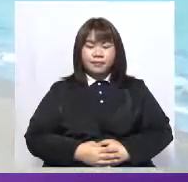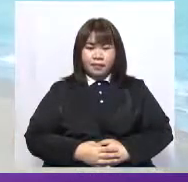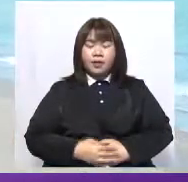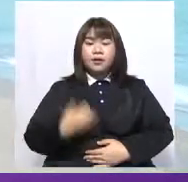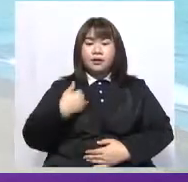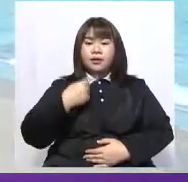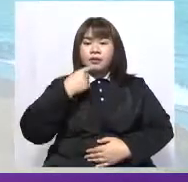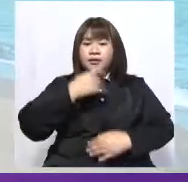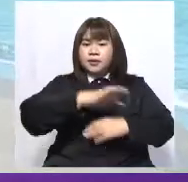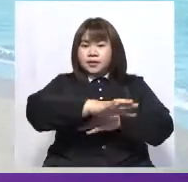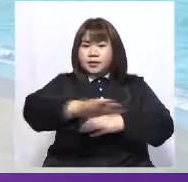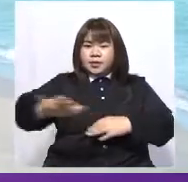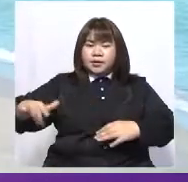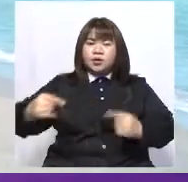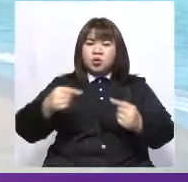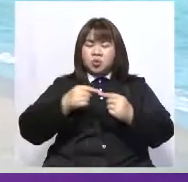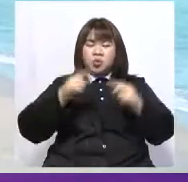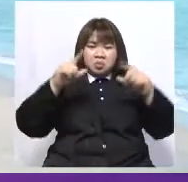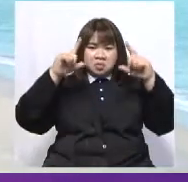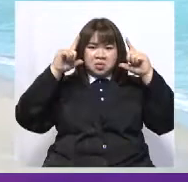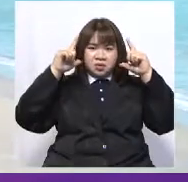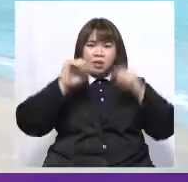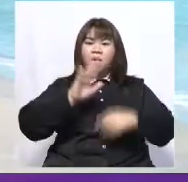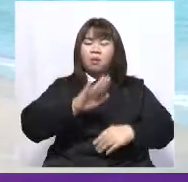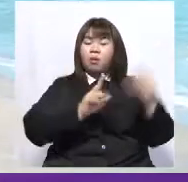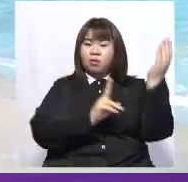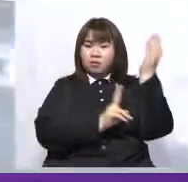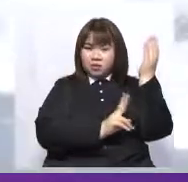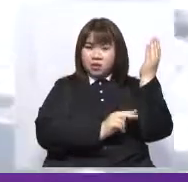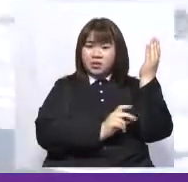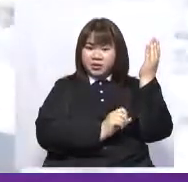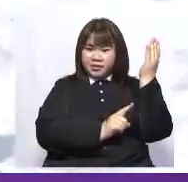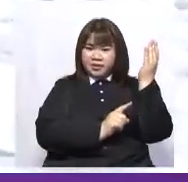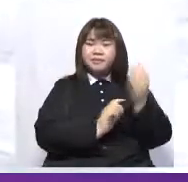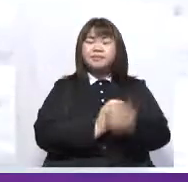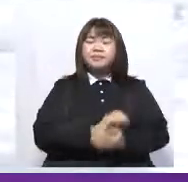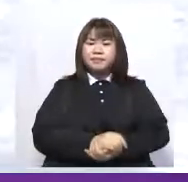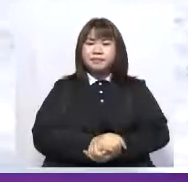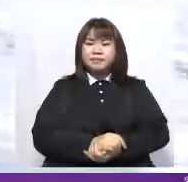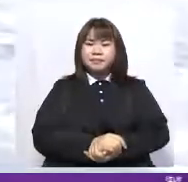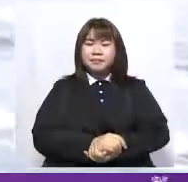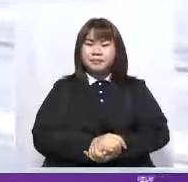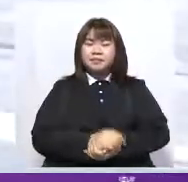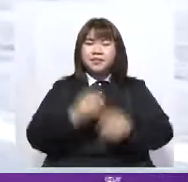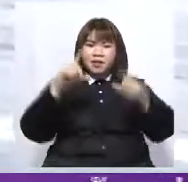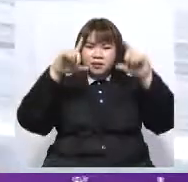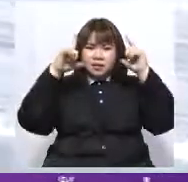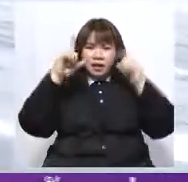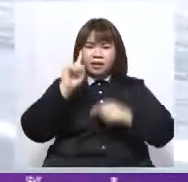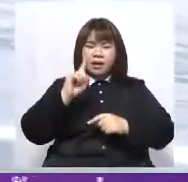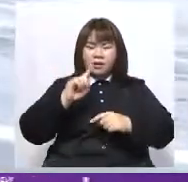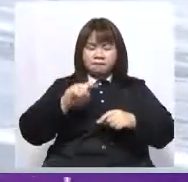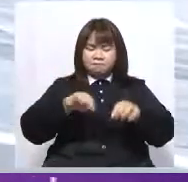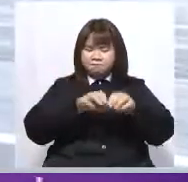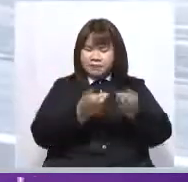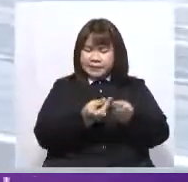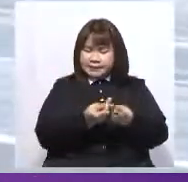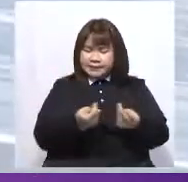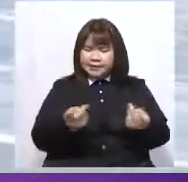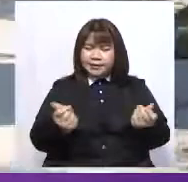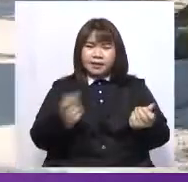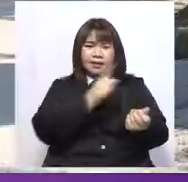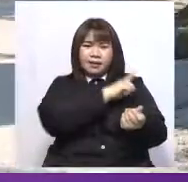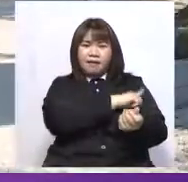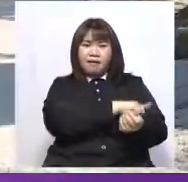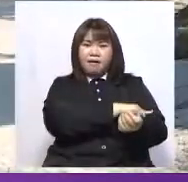ชายหาดขนอมนับเป็นหาดทรายที่มีชื่อเสียงอีกหนึ่งแห่งของจังหวัดนครศรีธรรมราชครับซึ่งโดดเด่นด้วยแนวหาดทรายเม็ดละเอียดสีขาว